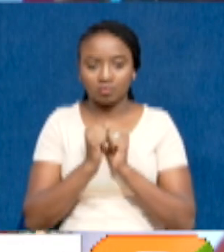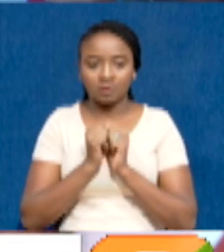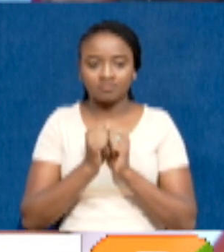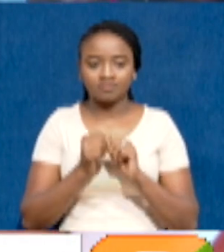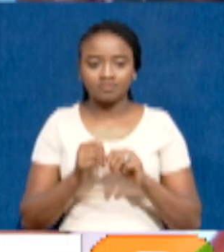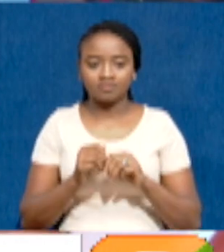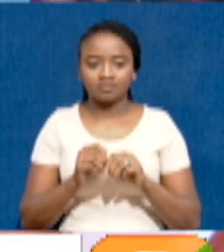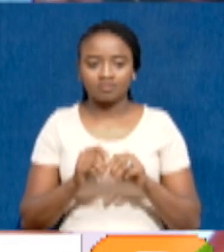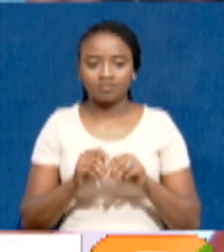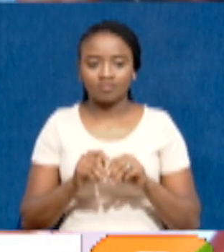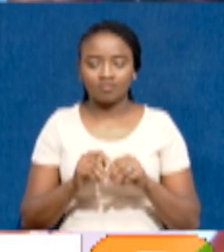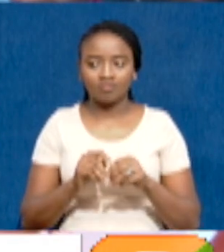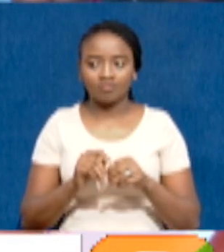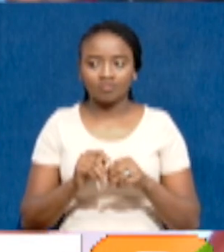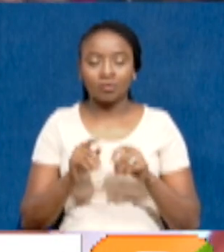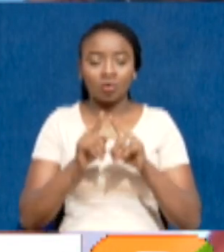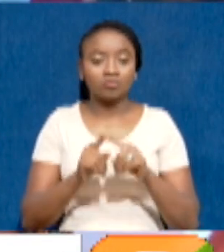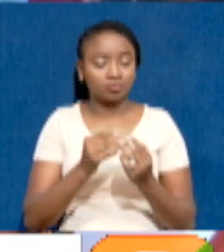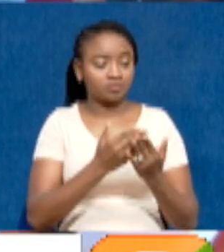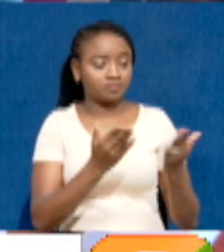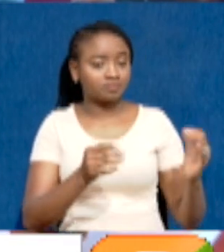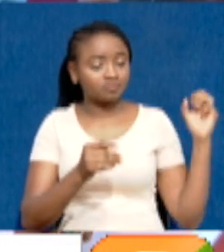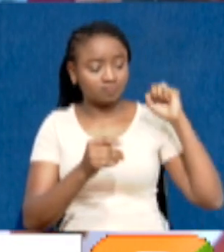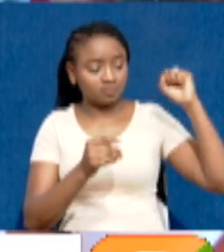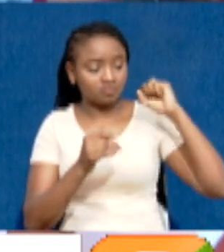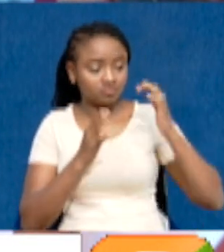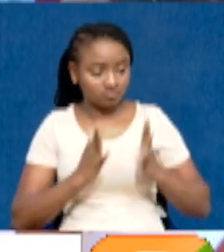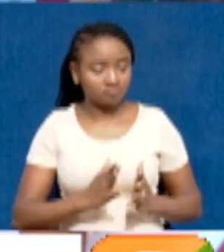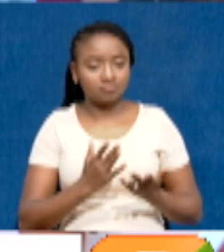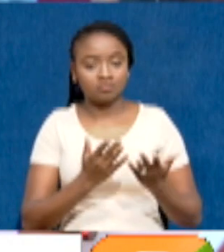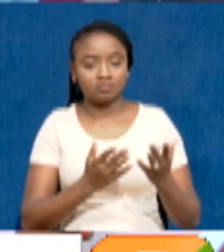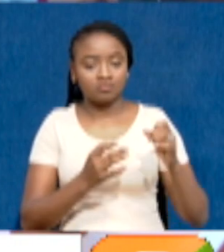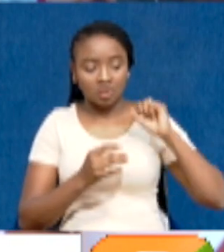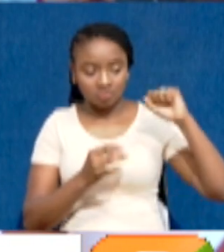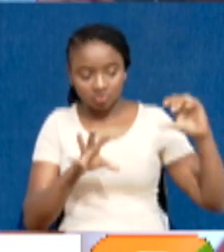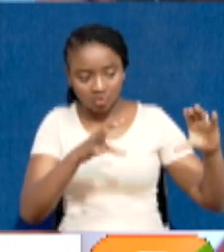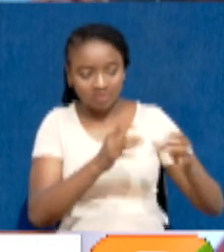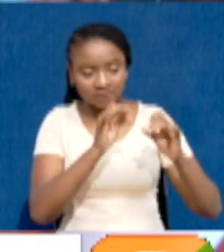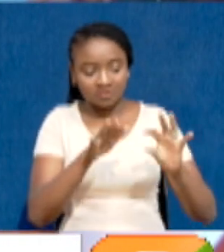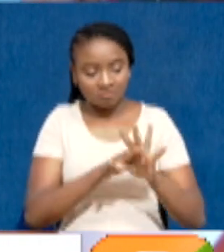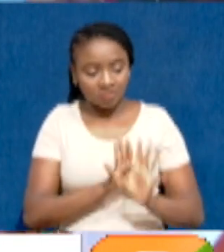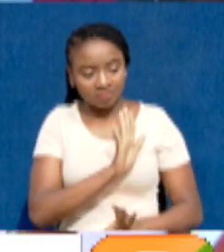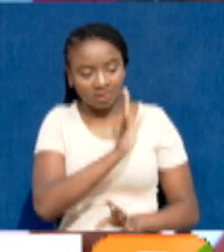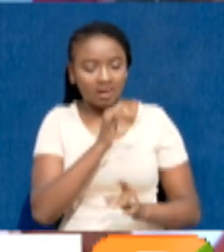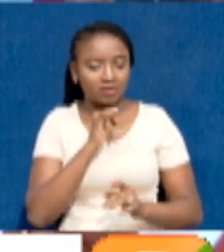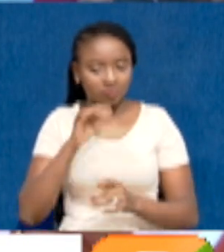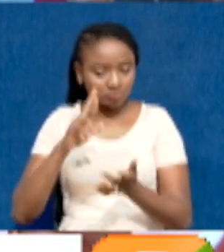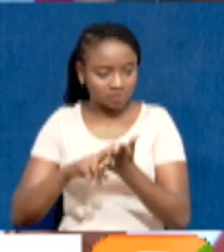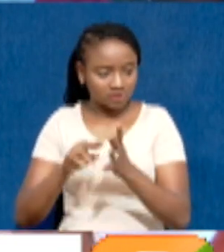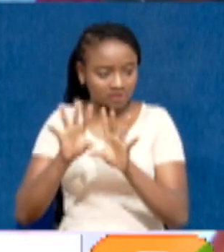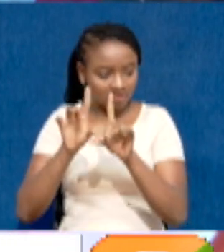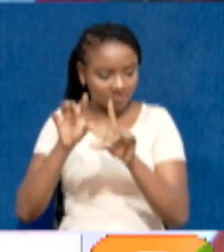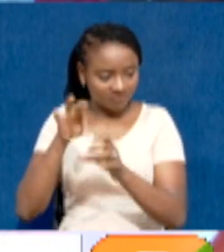ensure that their members who are not registered voters and those who are not their members but also not registered voters